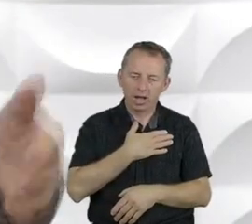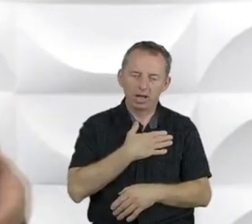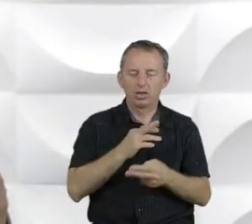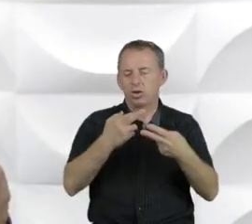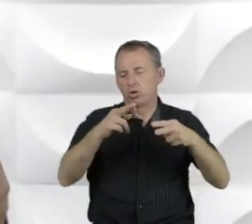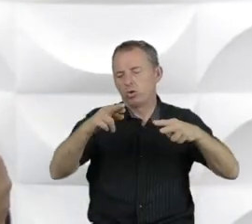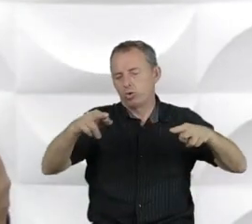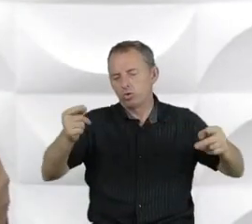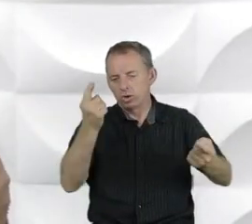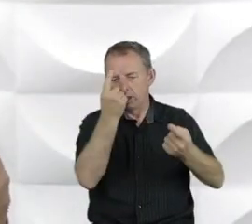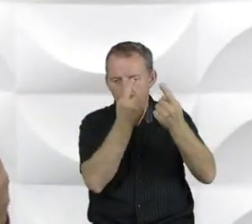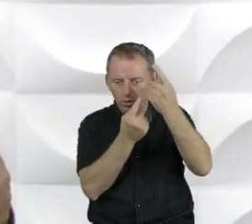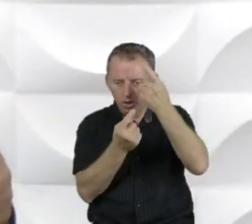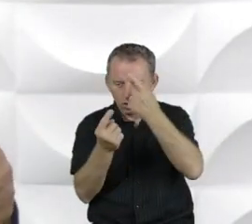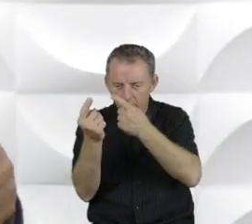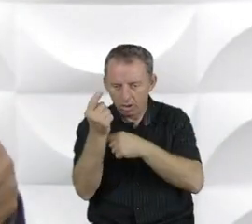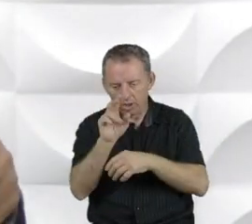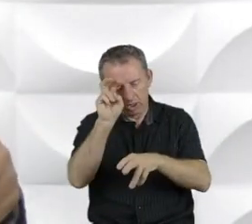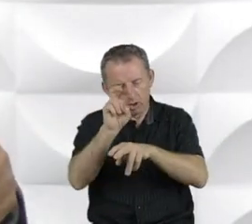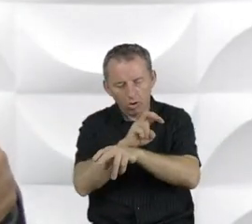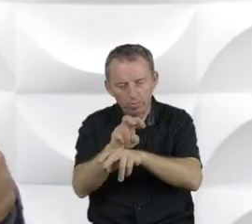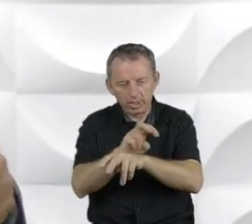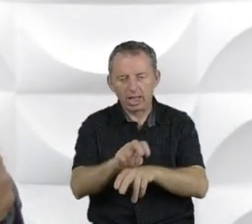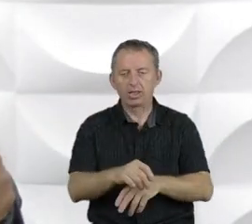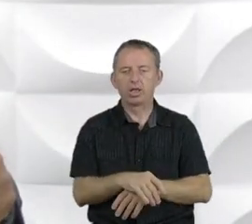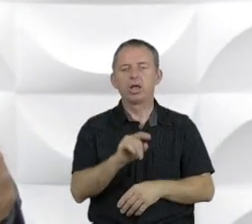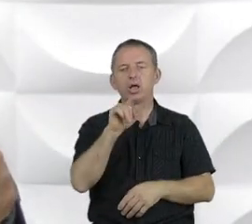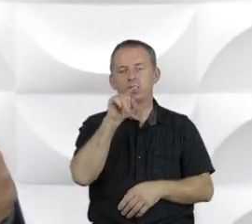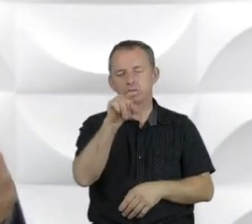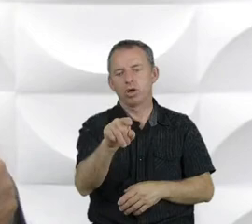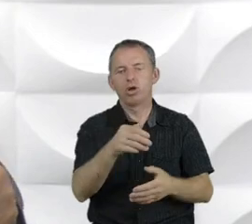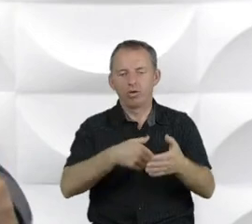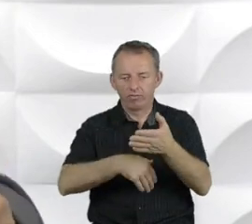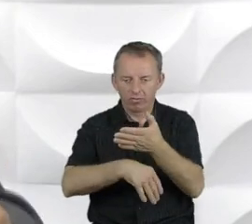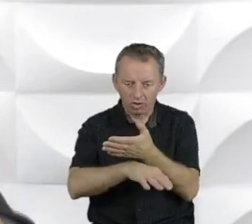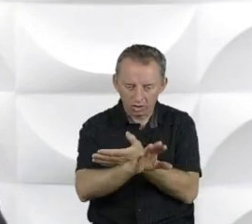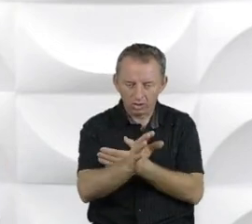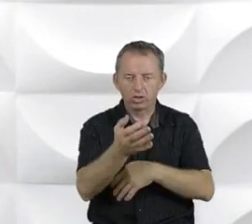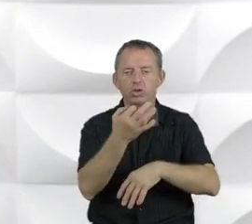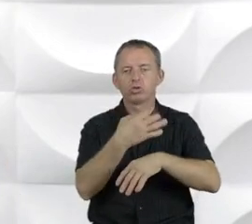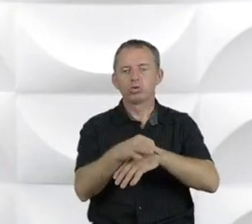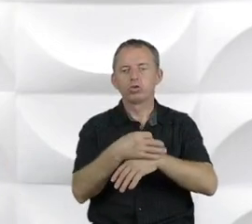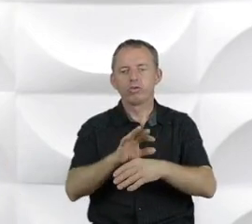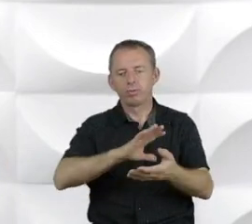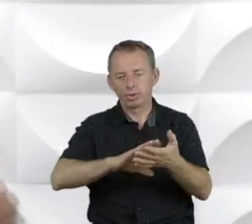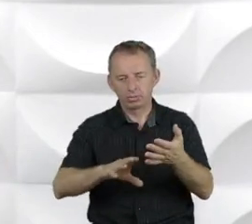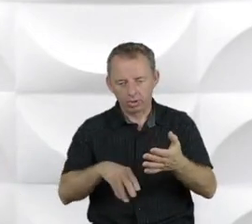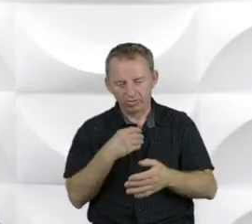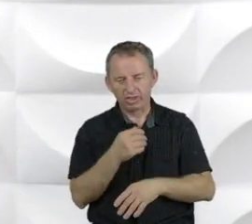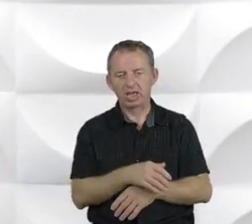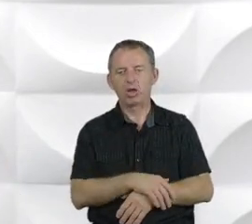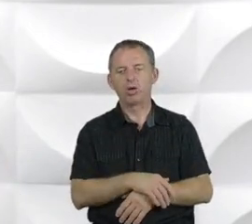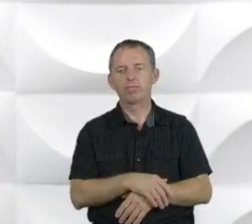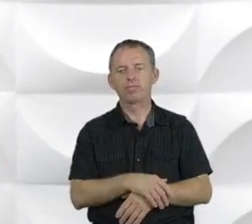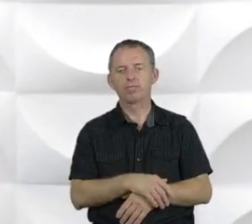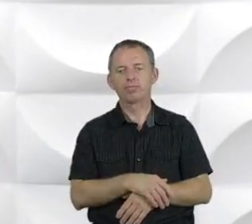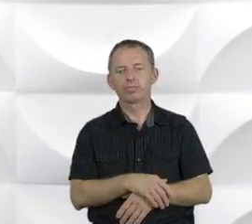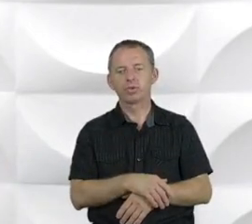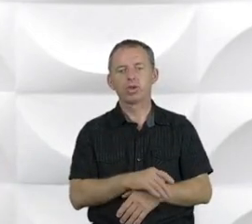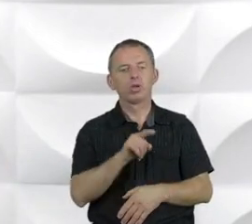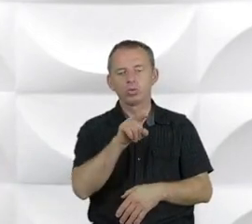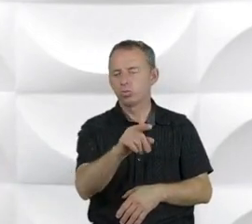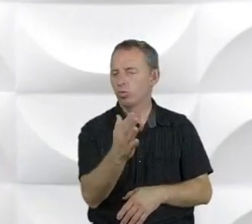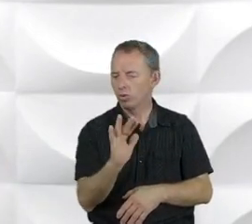przeróżne myślenie i kombinacje, jeżeli chodzi o studiowanie Pisma Świętego. Nie, tu nie